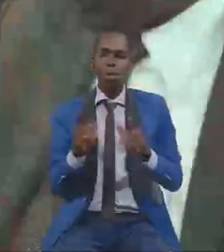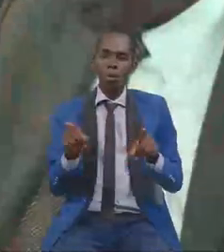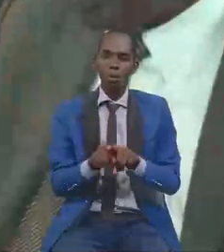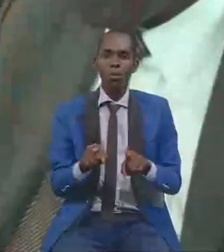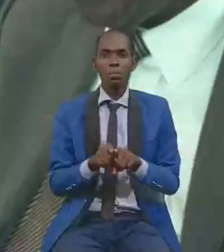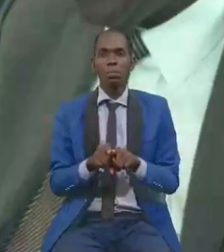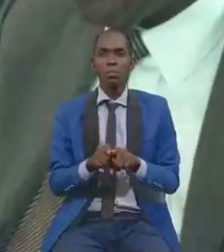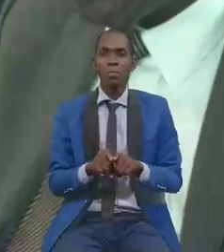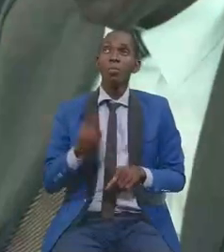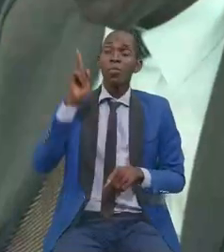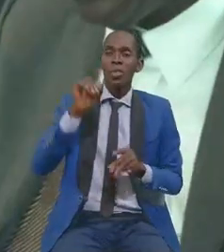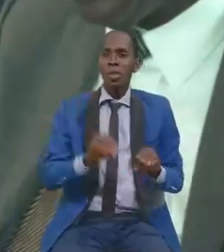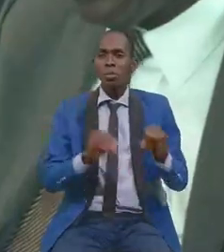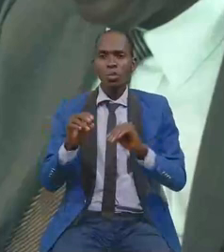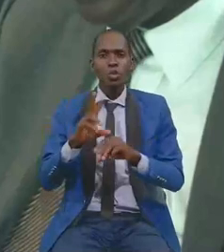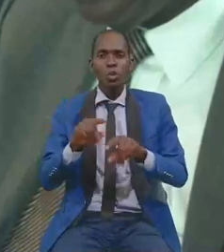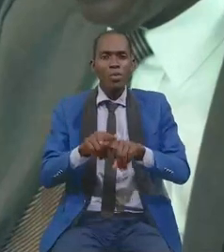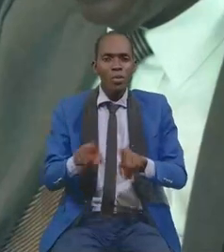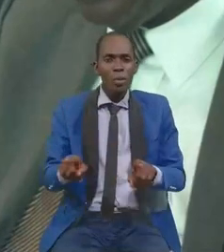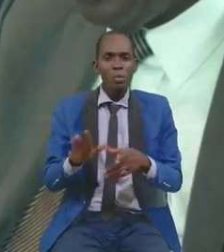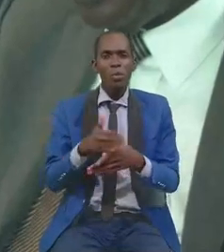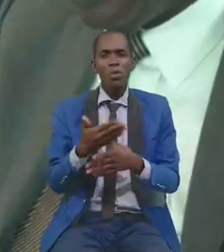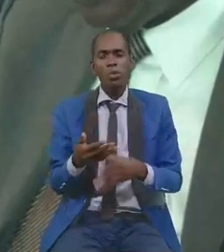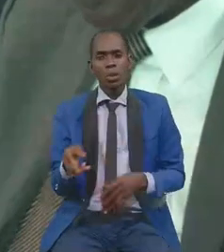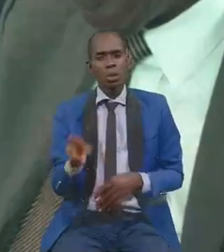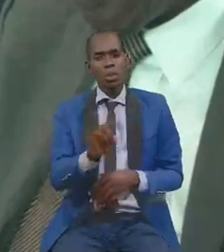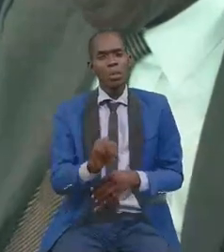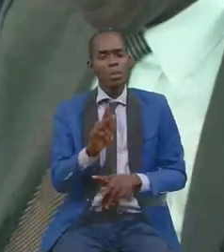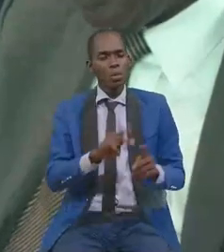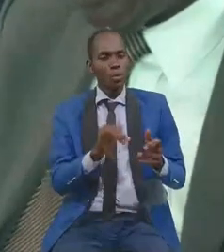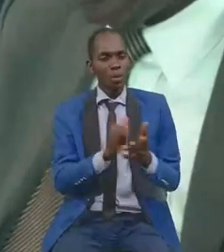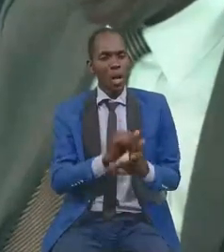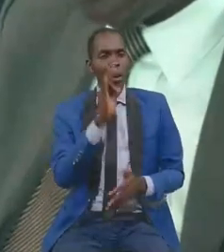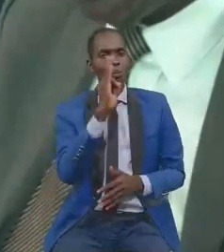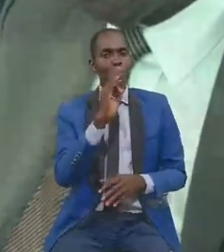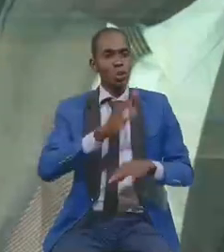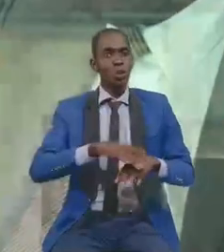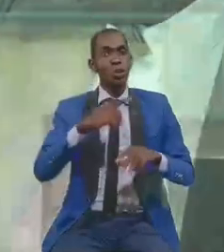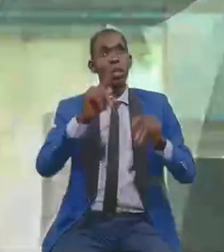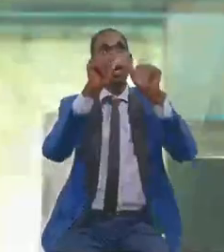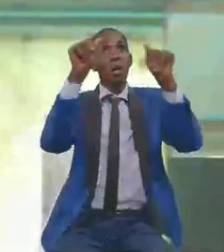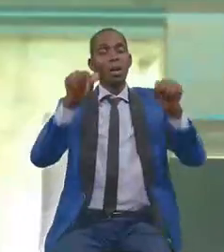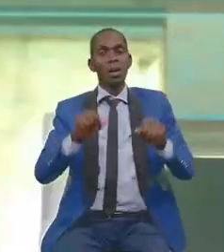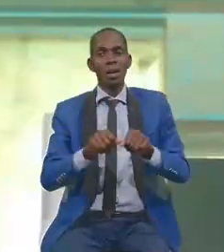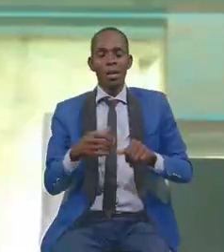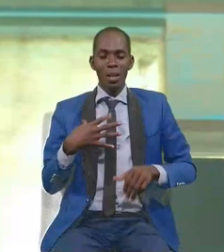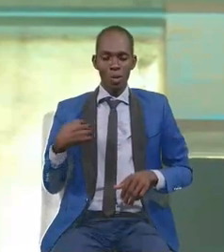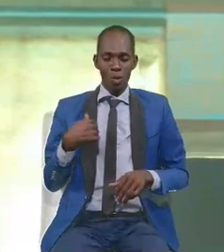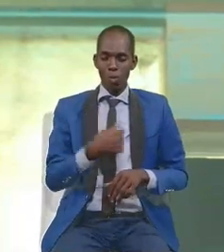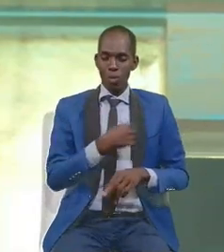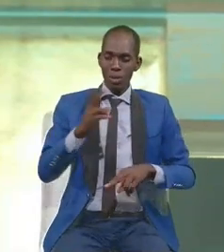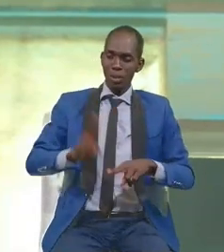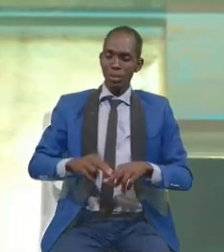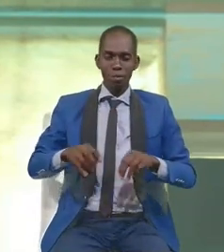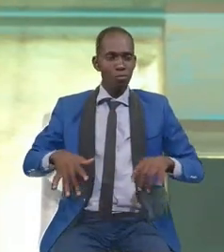venu. Alors, il n'a fait aucune différence entre eux, entre le pupitre et eux qui sont sur les